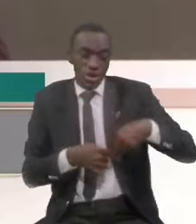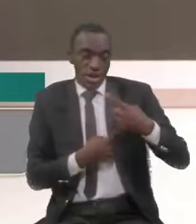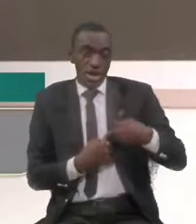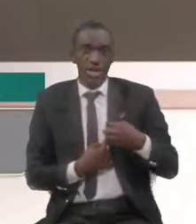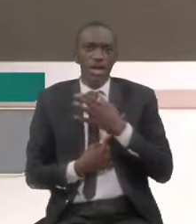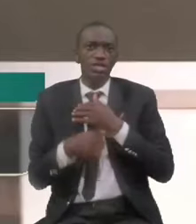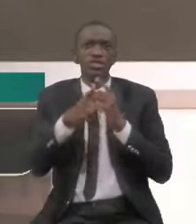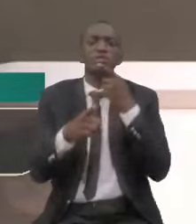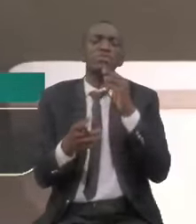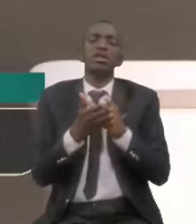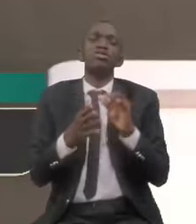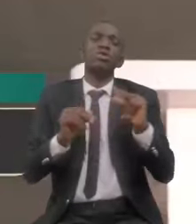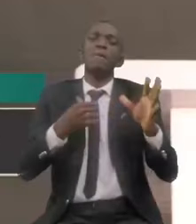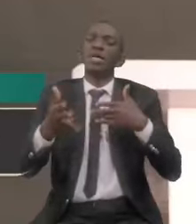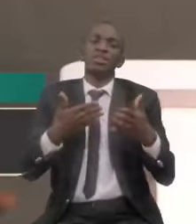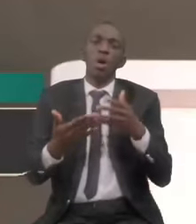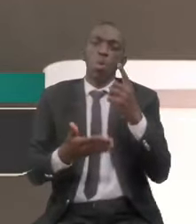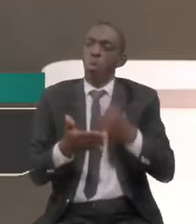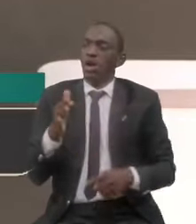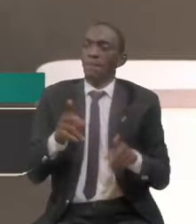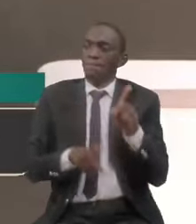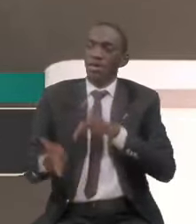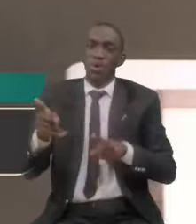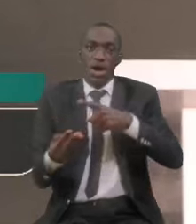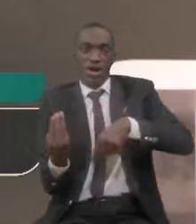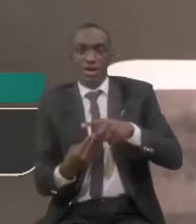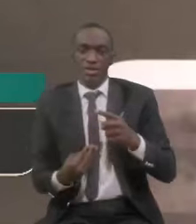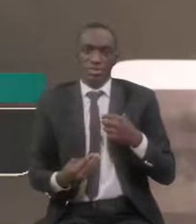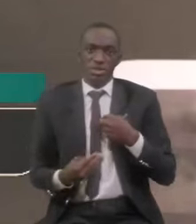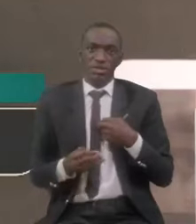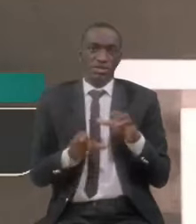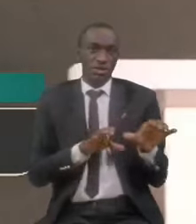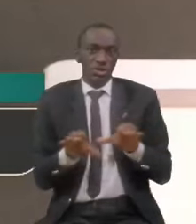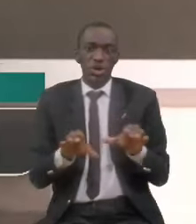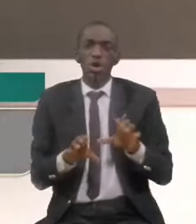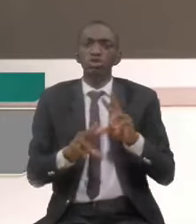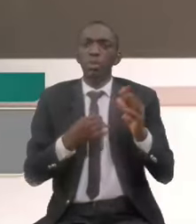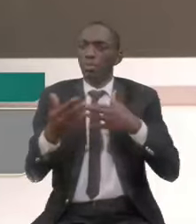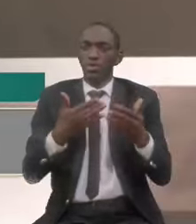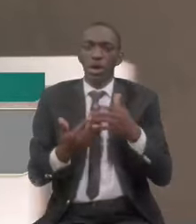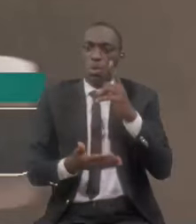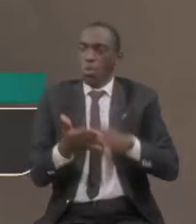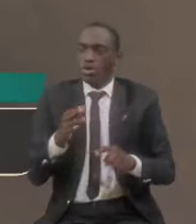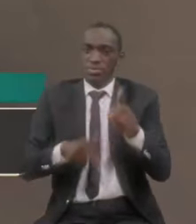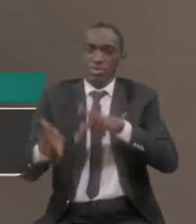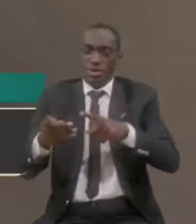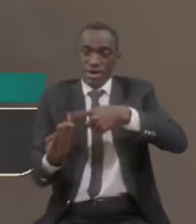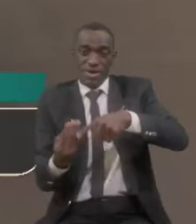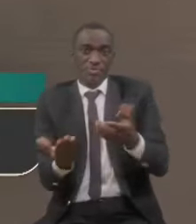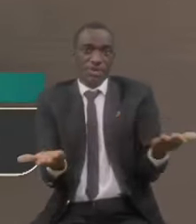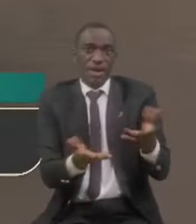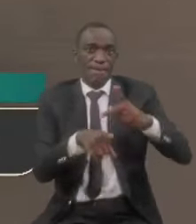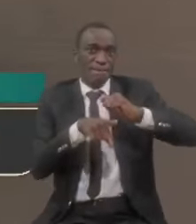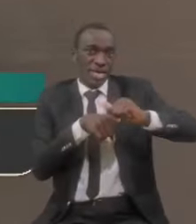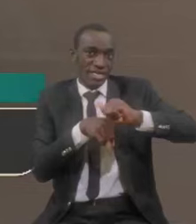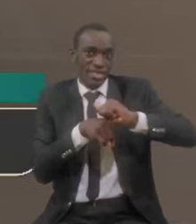que les gens autour de moi font, peu importe ce que les gens autour de moi pratiquent, je suis venu